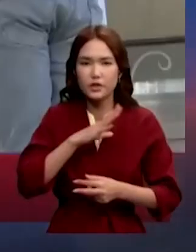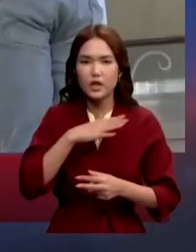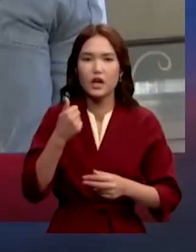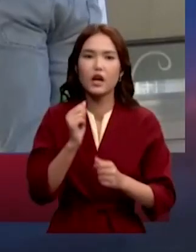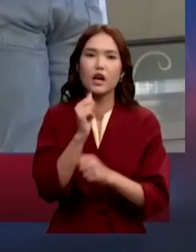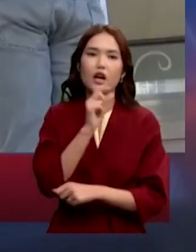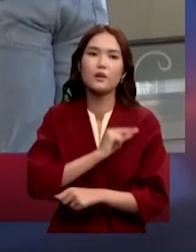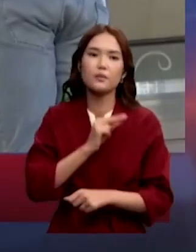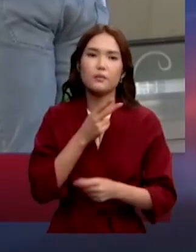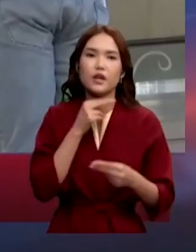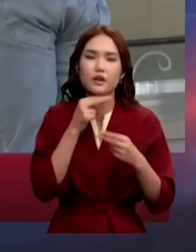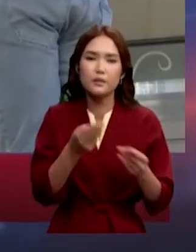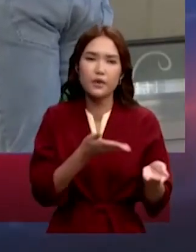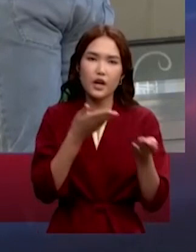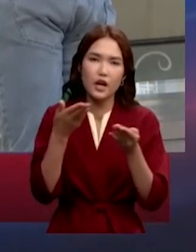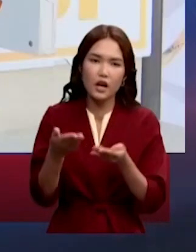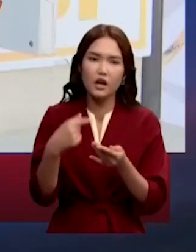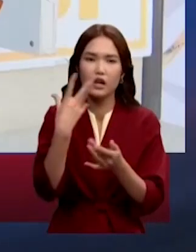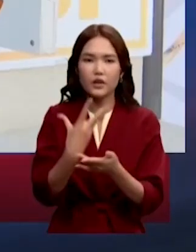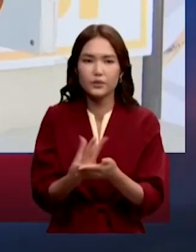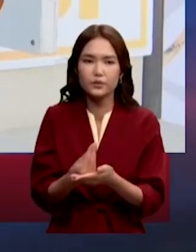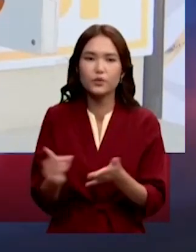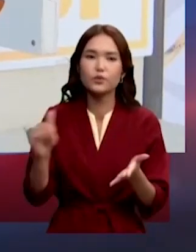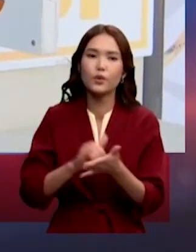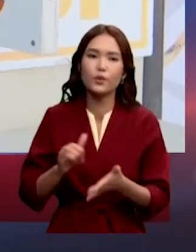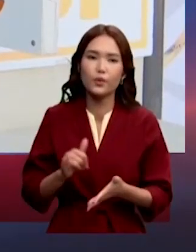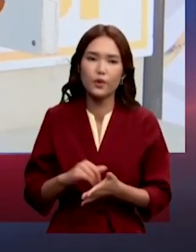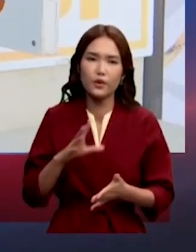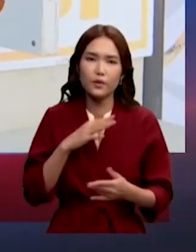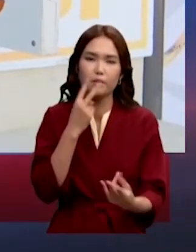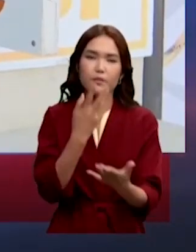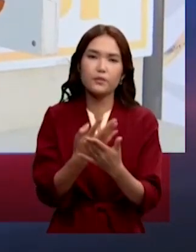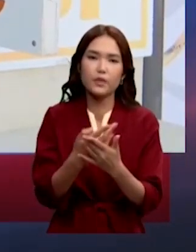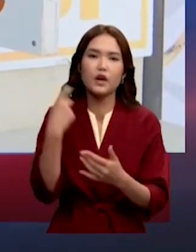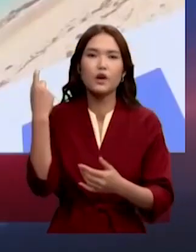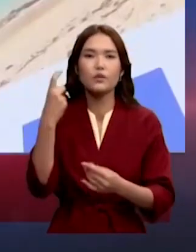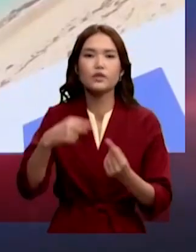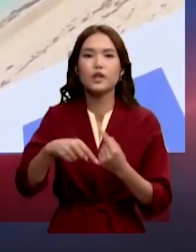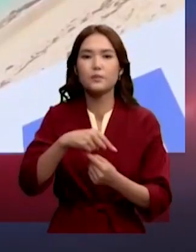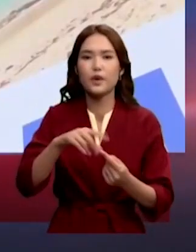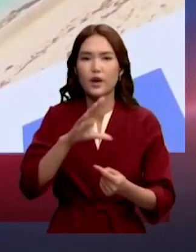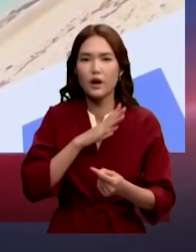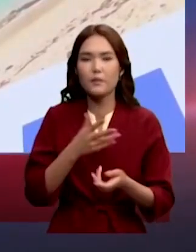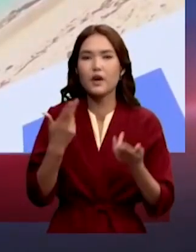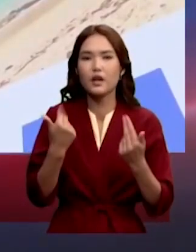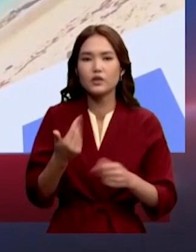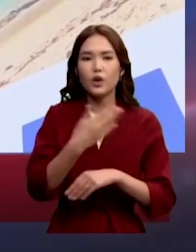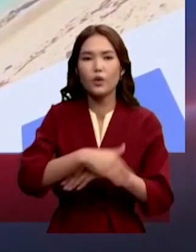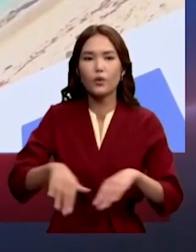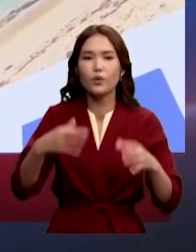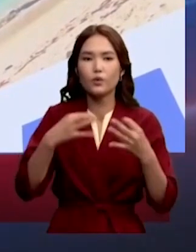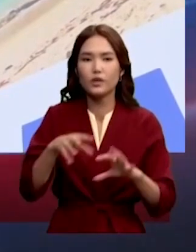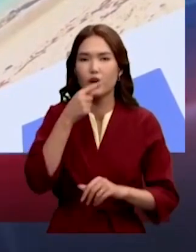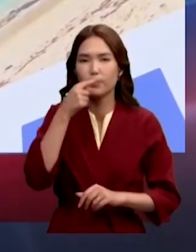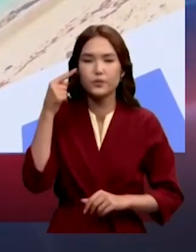вывески, привлекающие жителей и гостей столицы, устанавливали по усмотрению владельца бизнеса. Правда, уличная безвкусица недавно